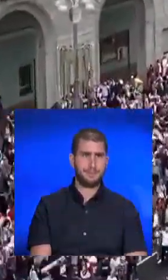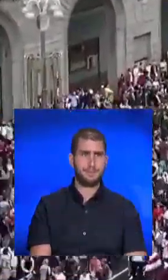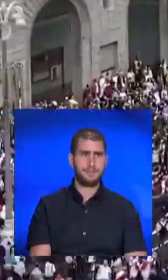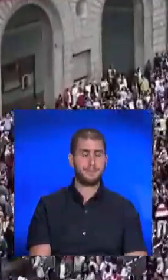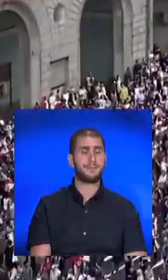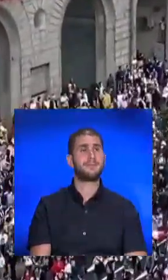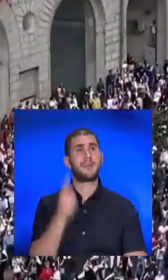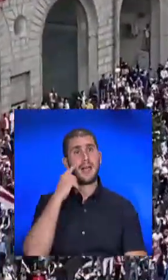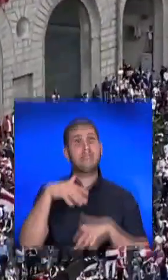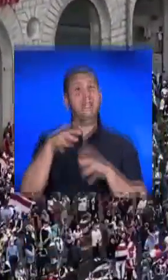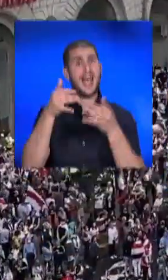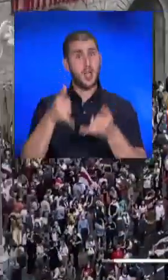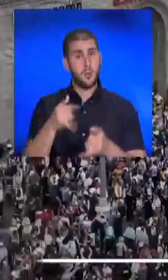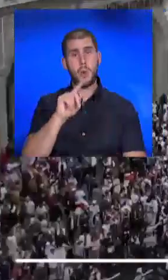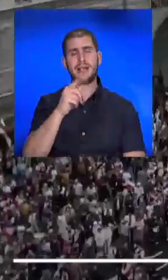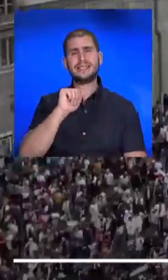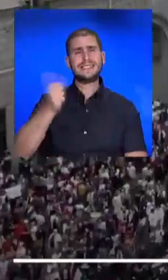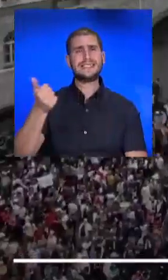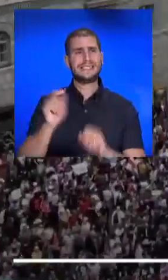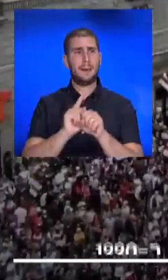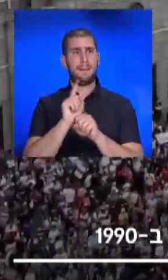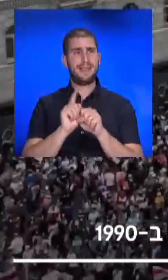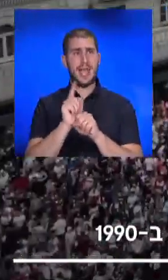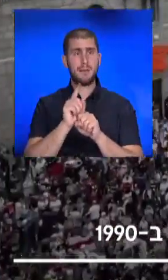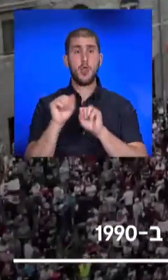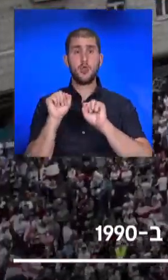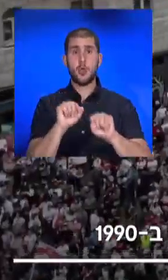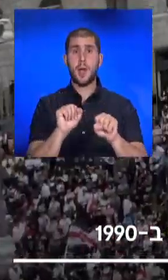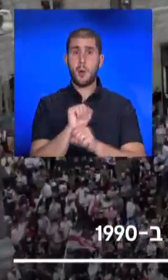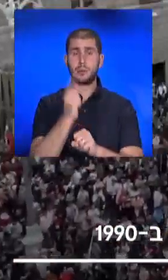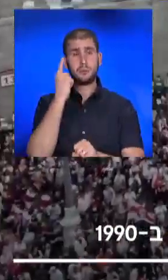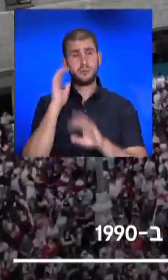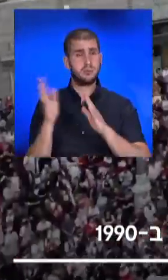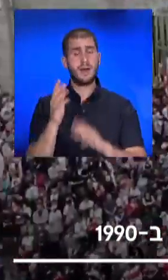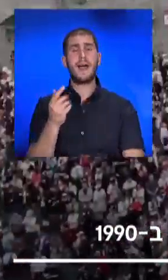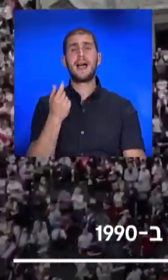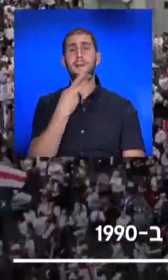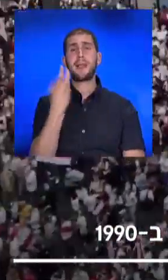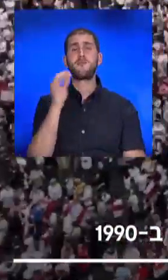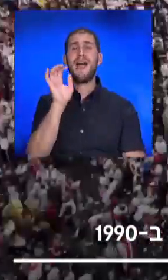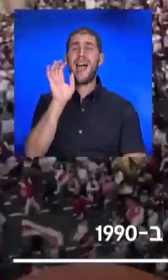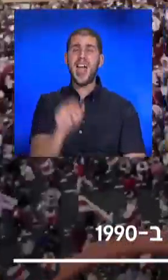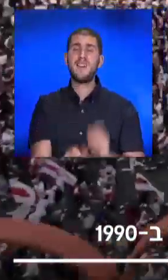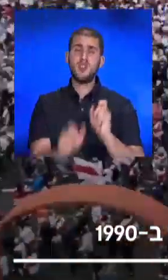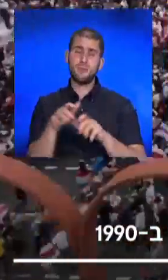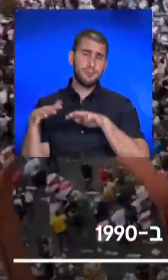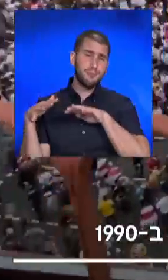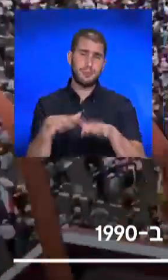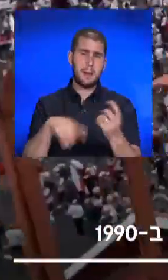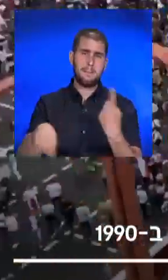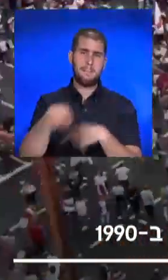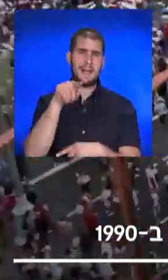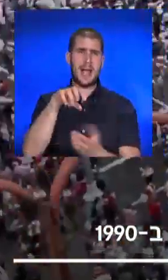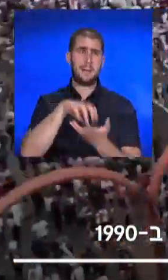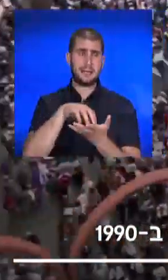הצעדה שהייתה היום היא אולי סי בינתיים. תומכי האופוזיציה מעריכים שכרבע מיליון בני אדם היו בכיכר המרכזית,